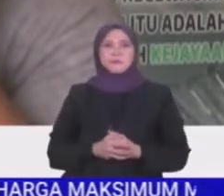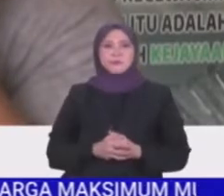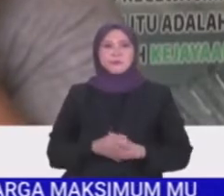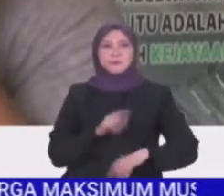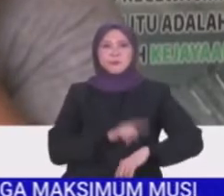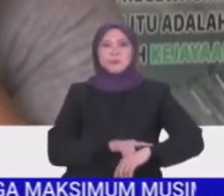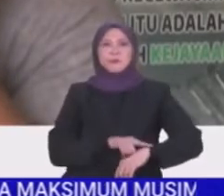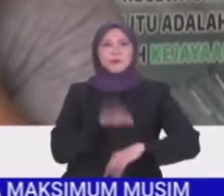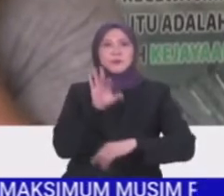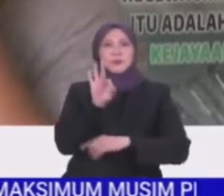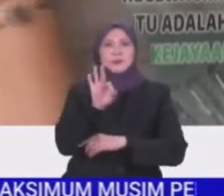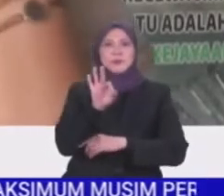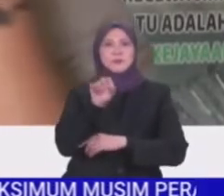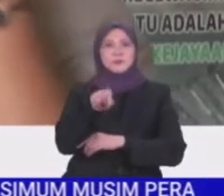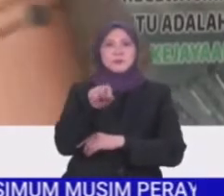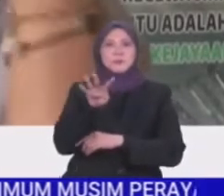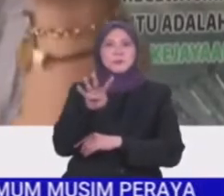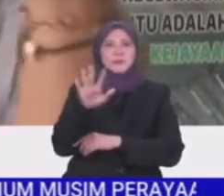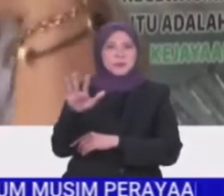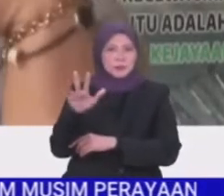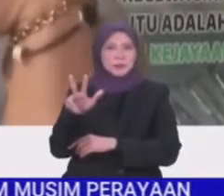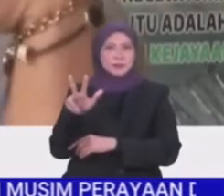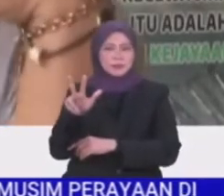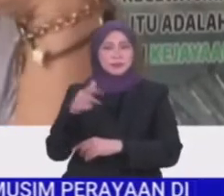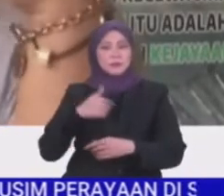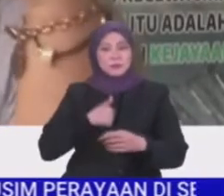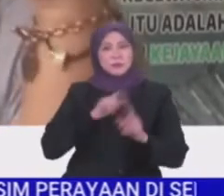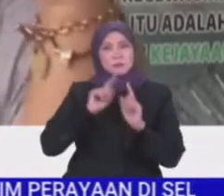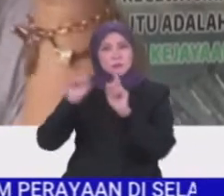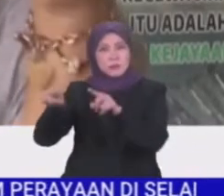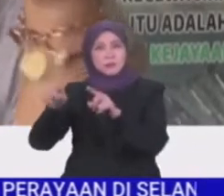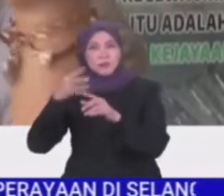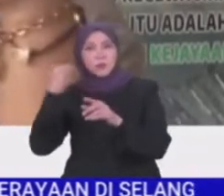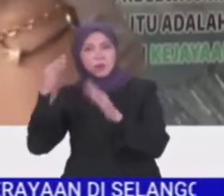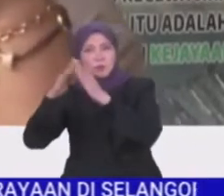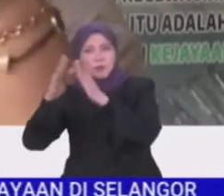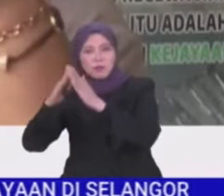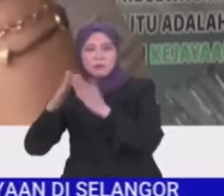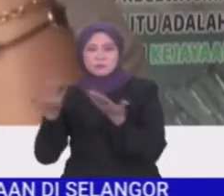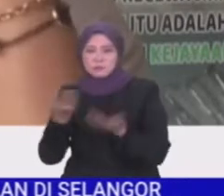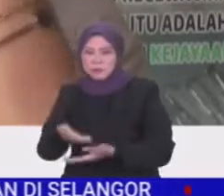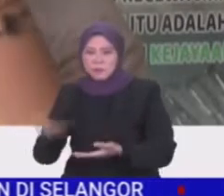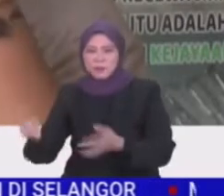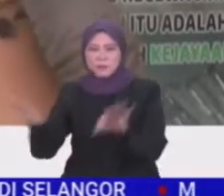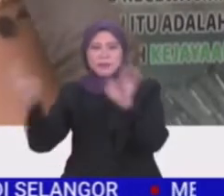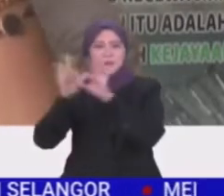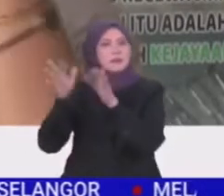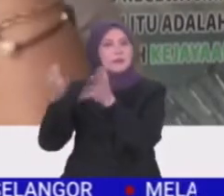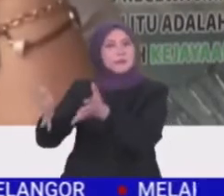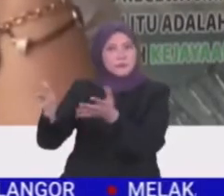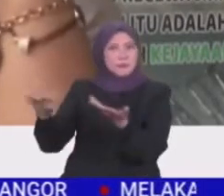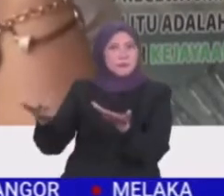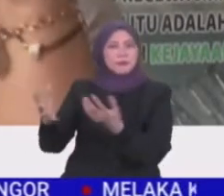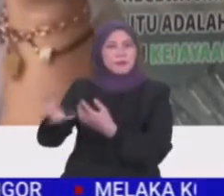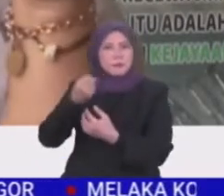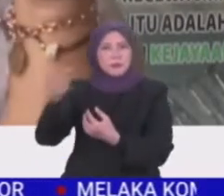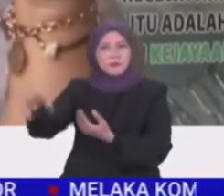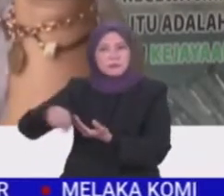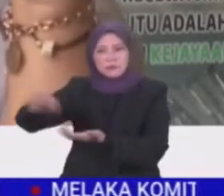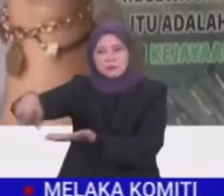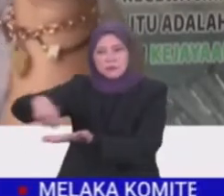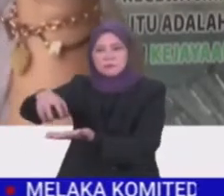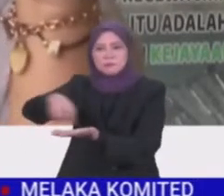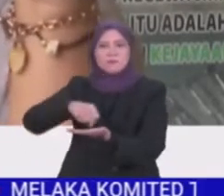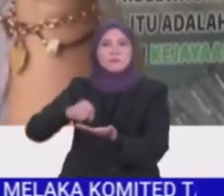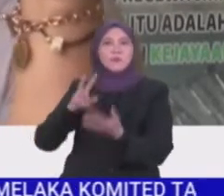pukul 9.43 tu, akak balik sekali lagi untuk ambil barang yang ada yang tertinggal, barang-barang penting yang ada tertinggal. Rumah akak tu